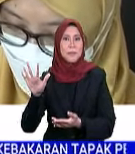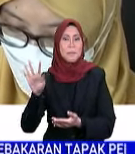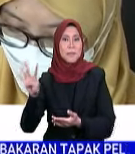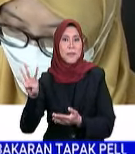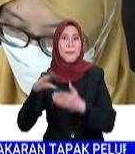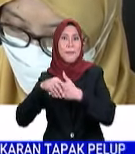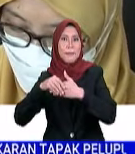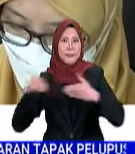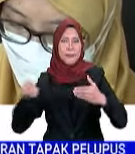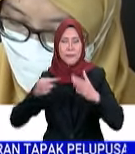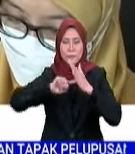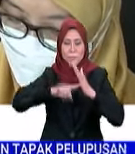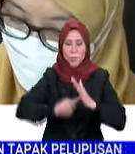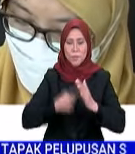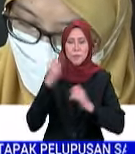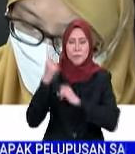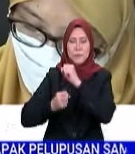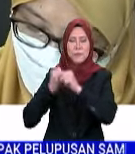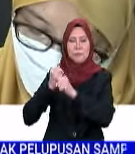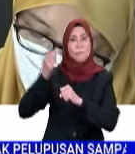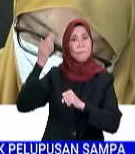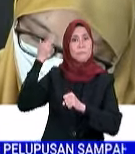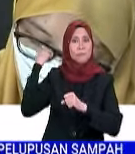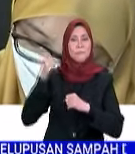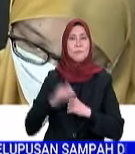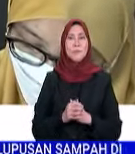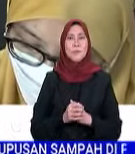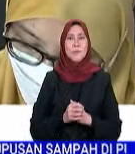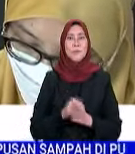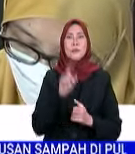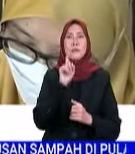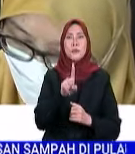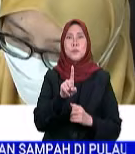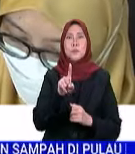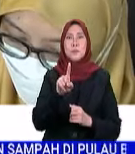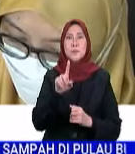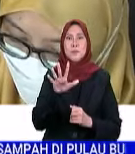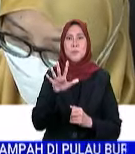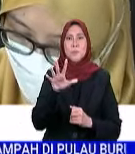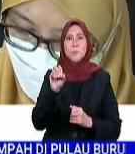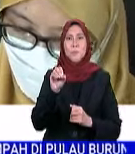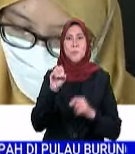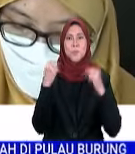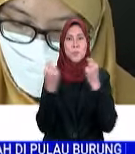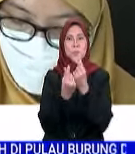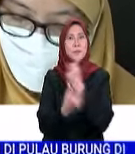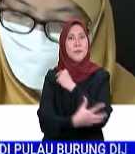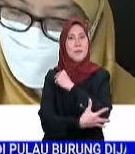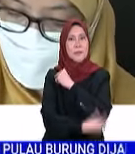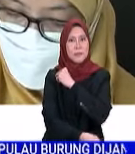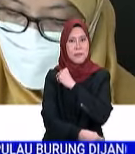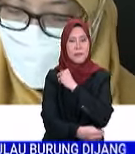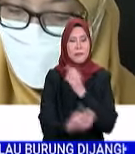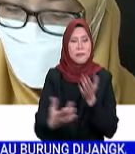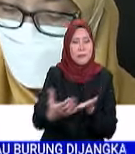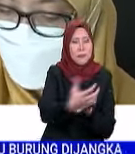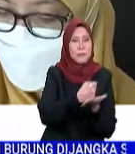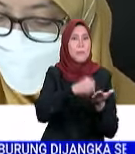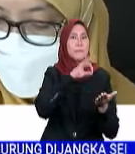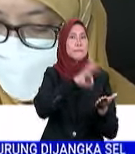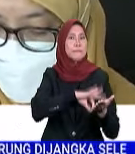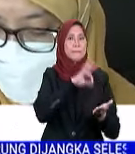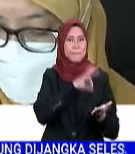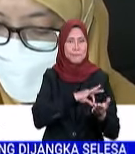RM194,554 sejak dimulakan 2 tahun lalu, manakala 150 golongan asnaf mendapat